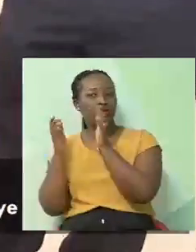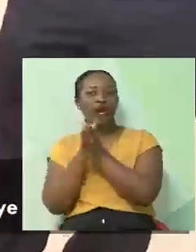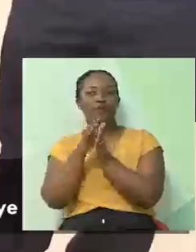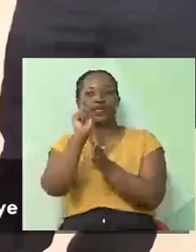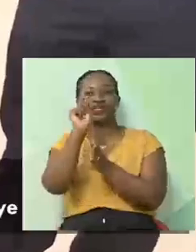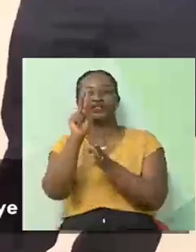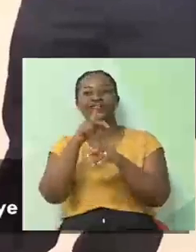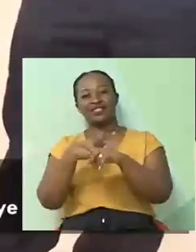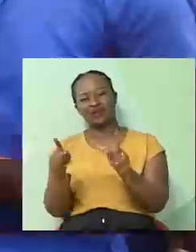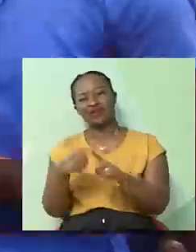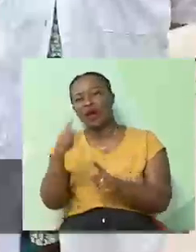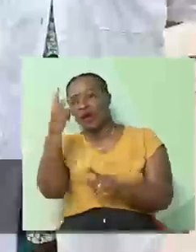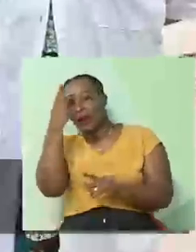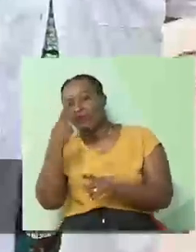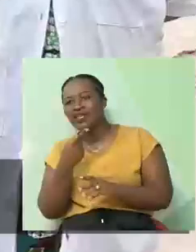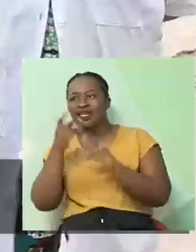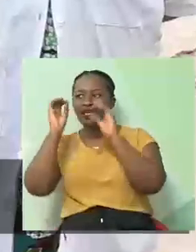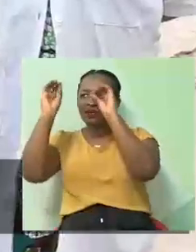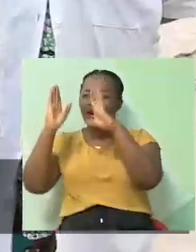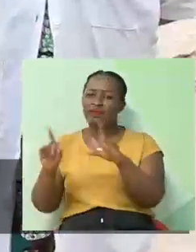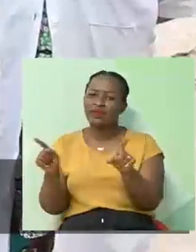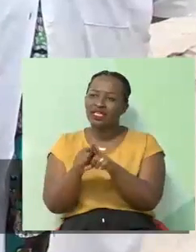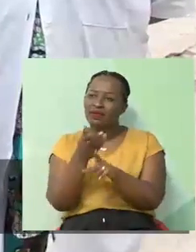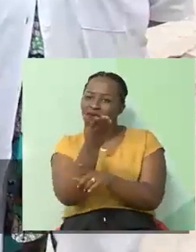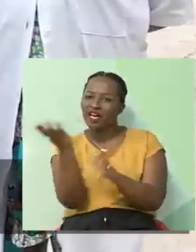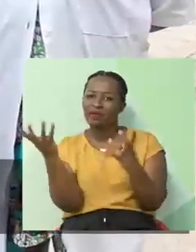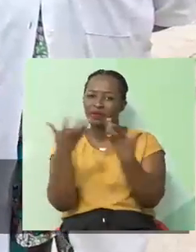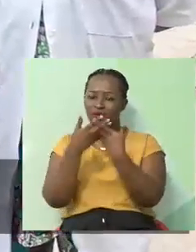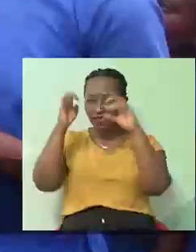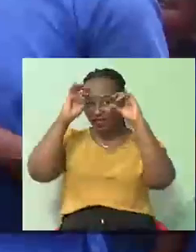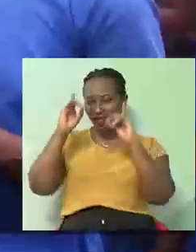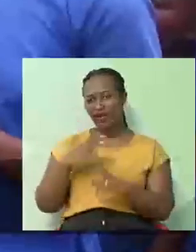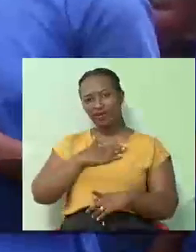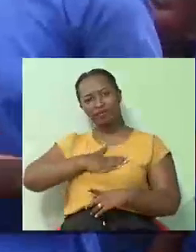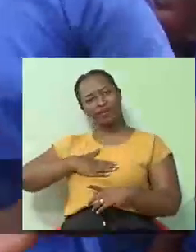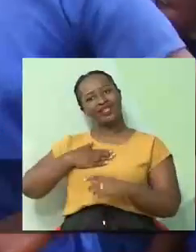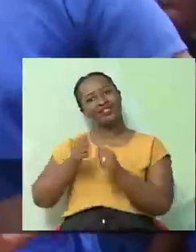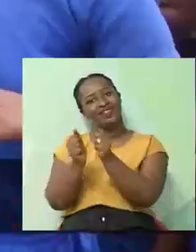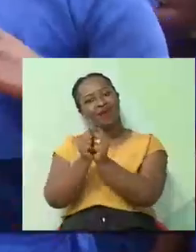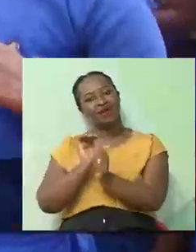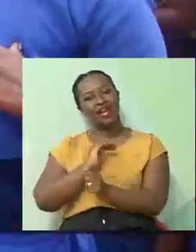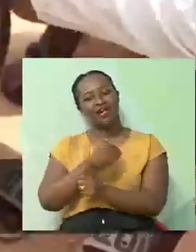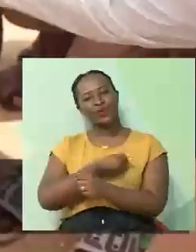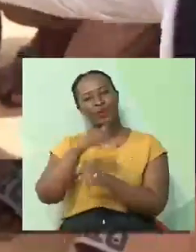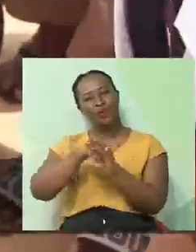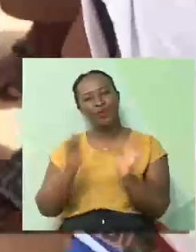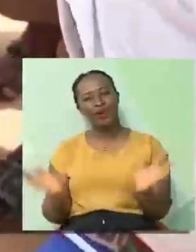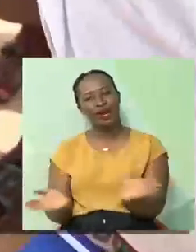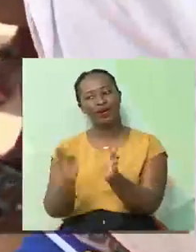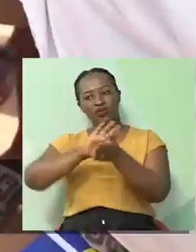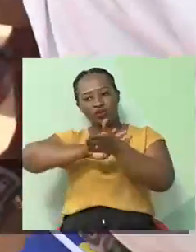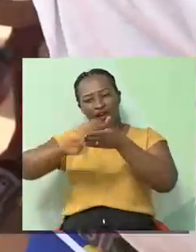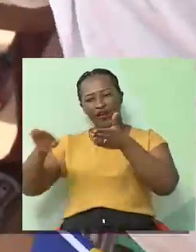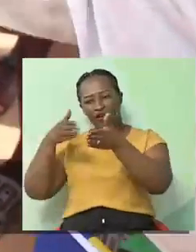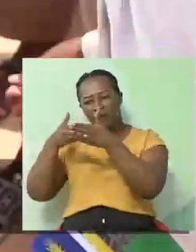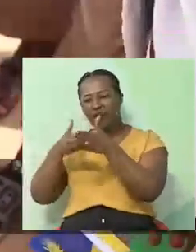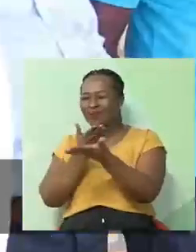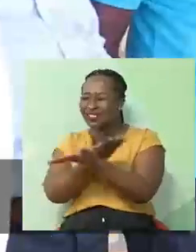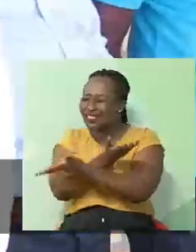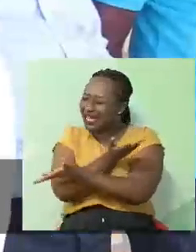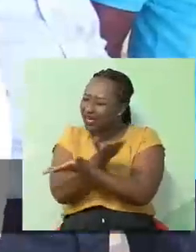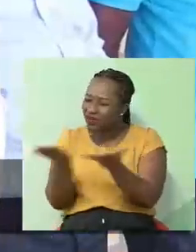maradiyo n'amateleviziyo atandukanye. Babyeyi barezi namwe mufite aho muhurira n'uburezi, muzabane natwe muri ubu bukangurambaga, bityo tuvaneho